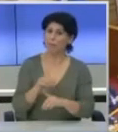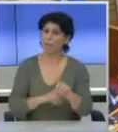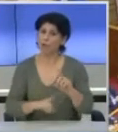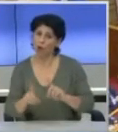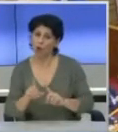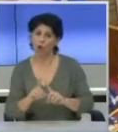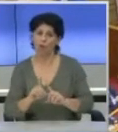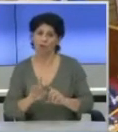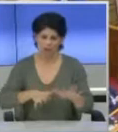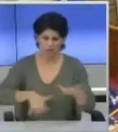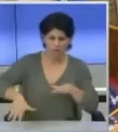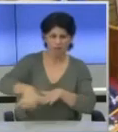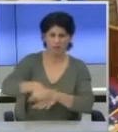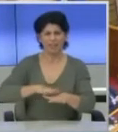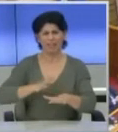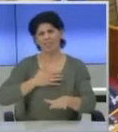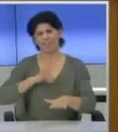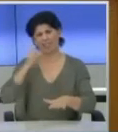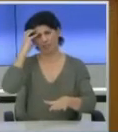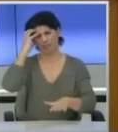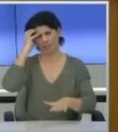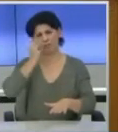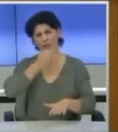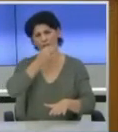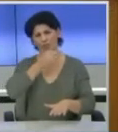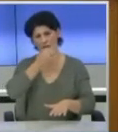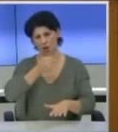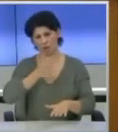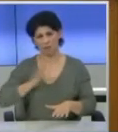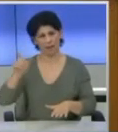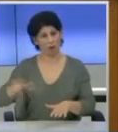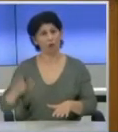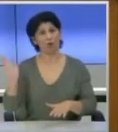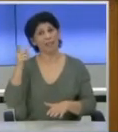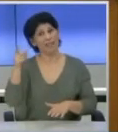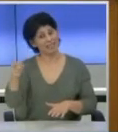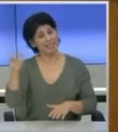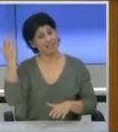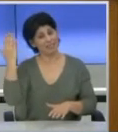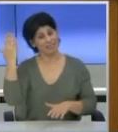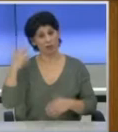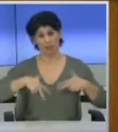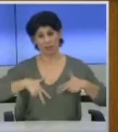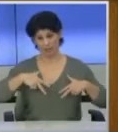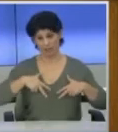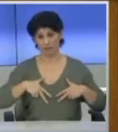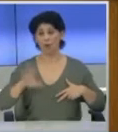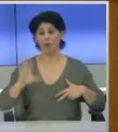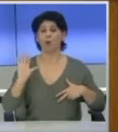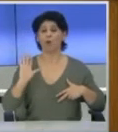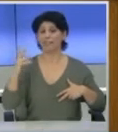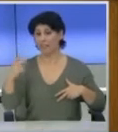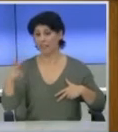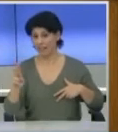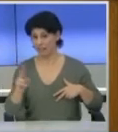ποιον διαπλεκόμενο. Δεν θέλω να θυμηθώ δηλώσεις παραγόντων όταν εσείς ήσασταν στην κυβέρνηση, ούτε